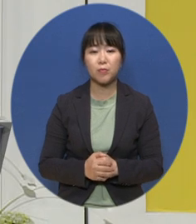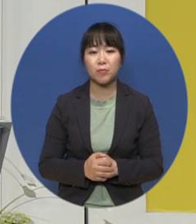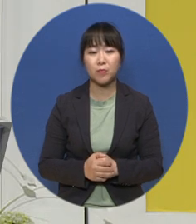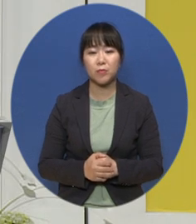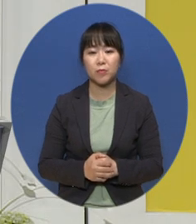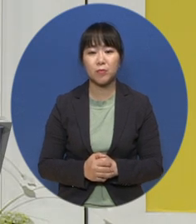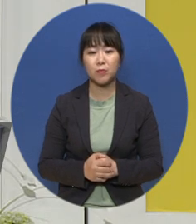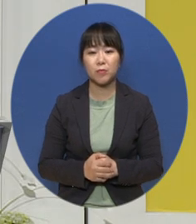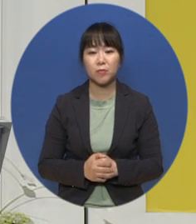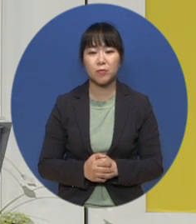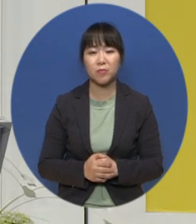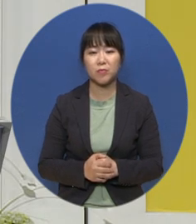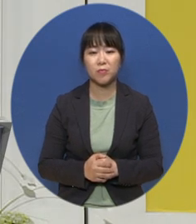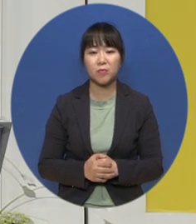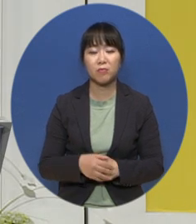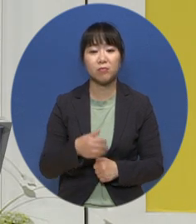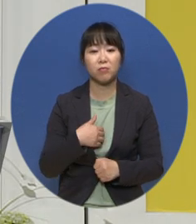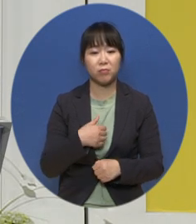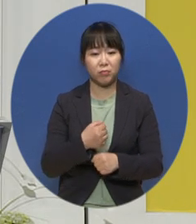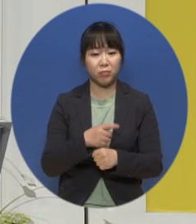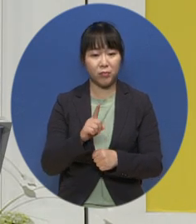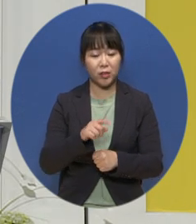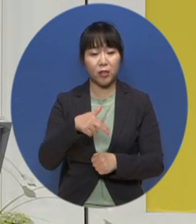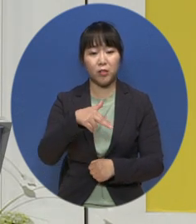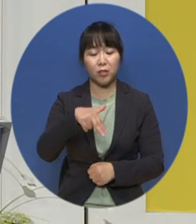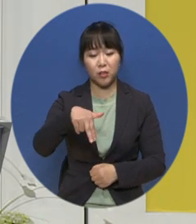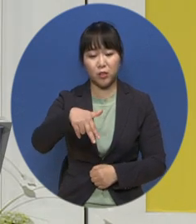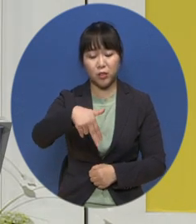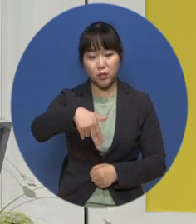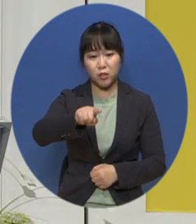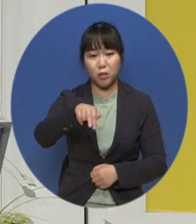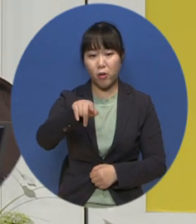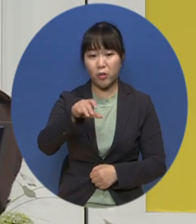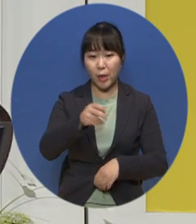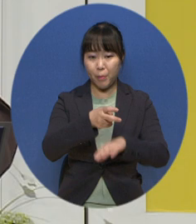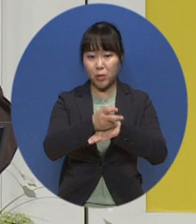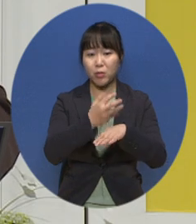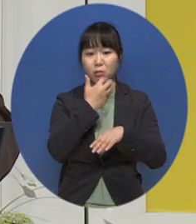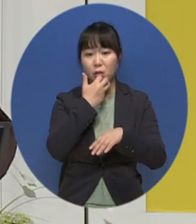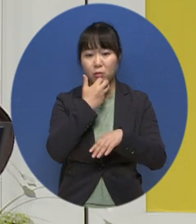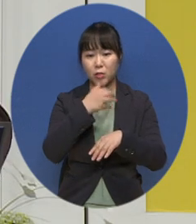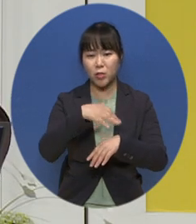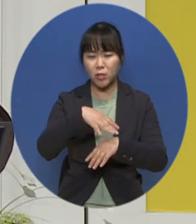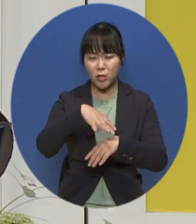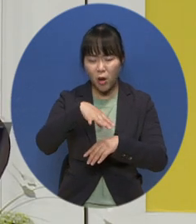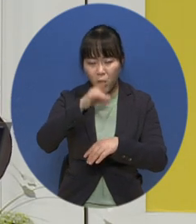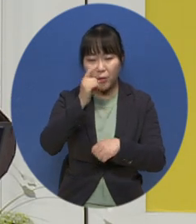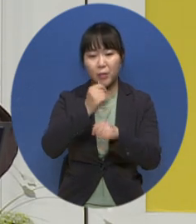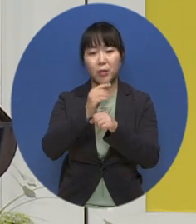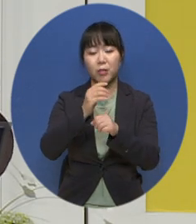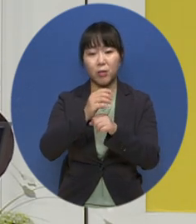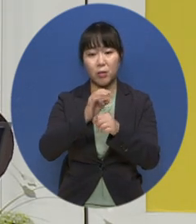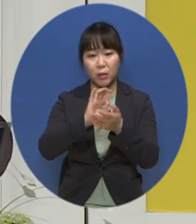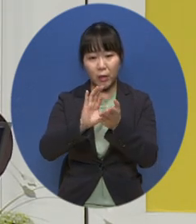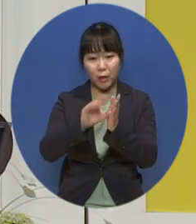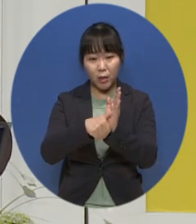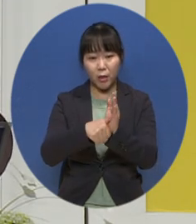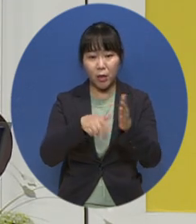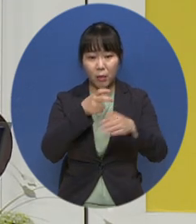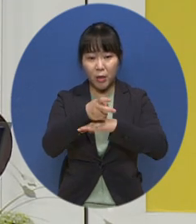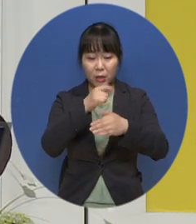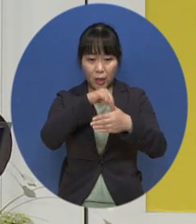그 때 이제 제가 하나 만들어 시저 3 벗어 제 1점에 생길 때 서울 자 버스가 뭐 서운 연수리 안에서